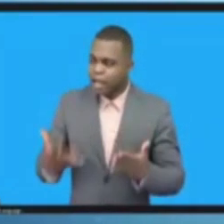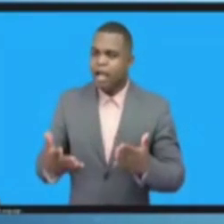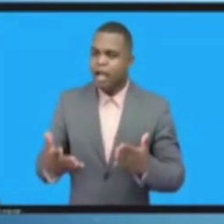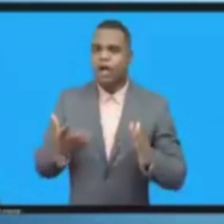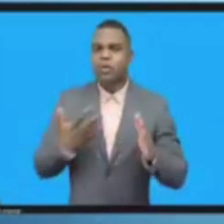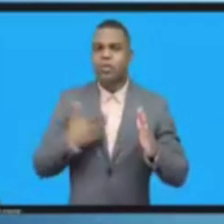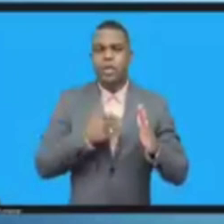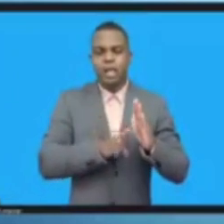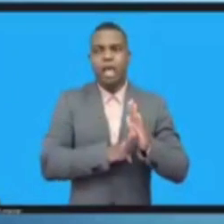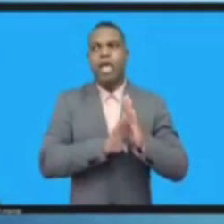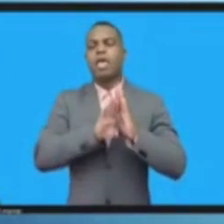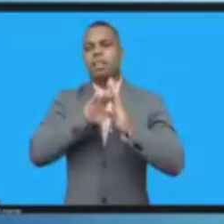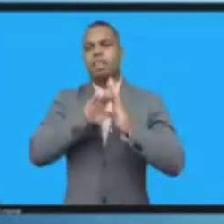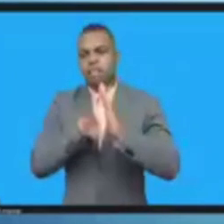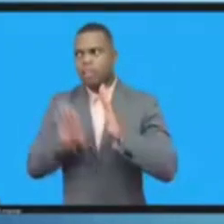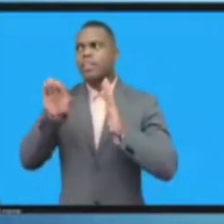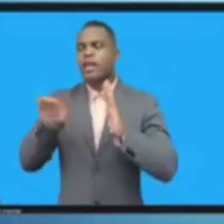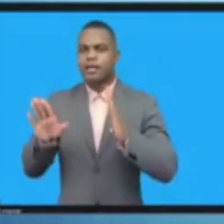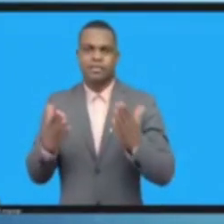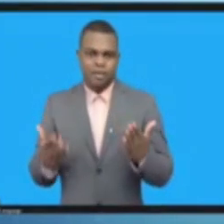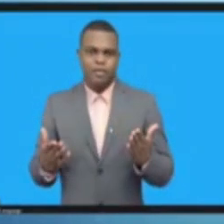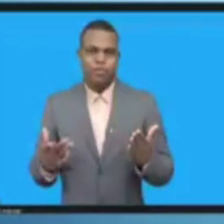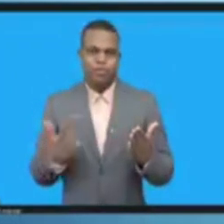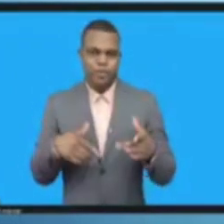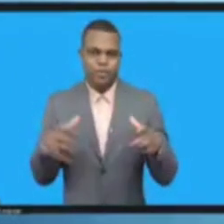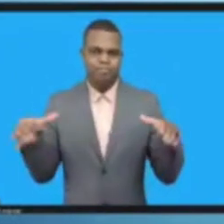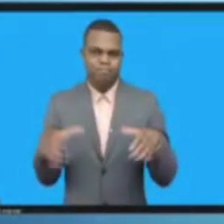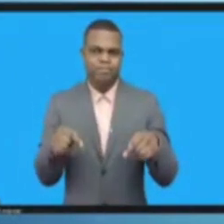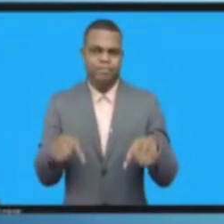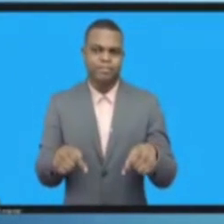et les services que nous établissons